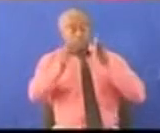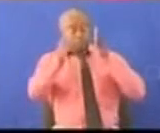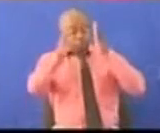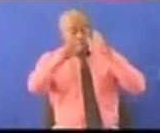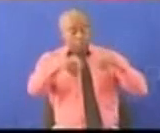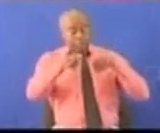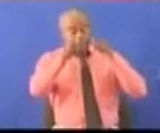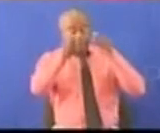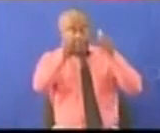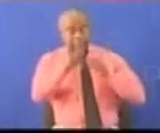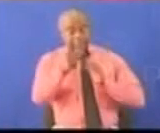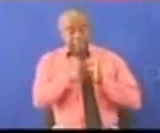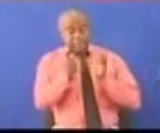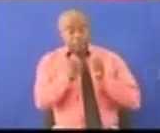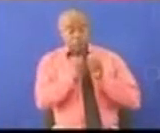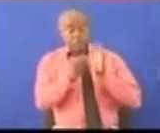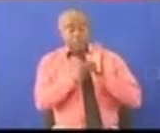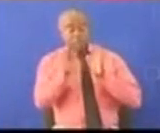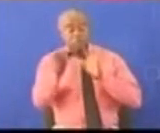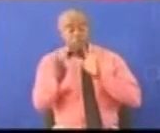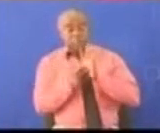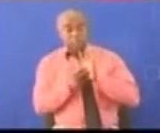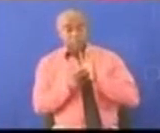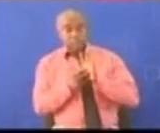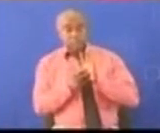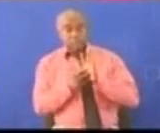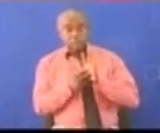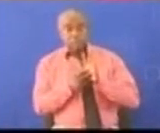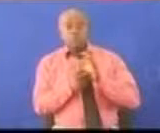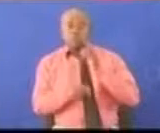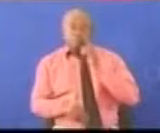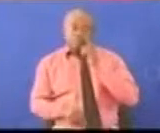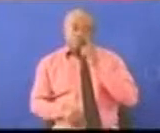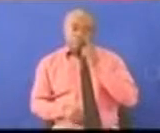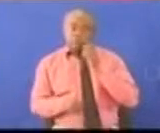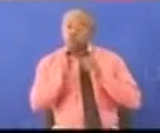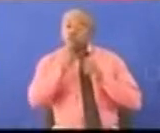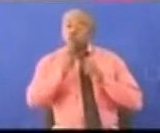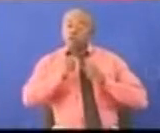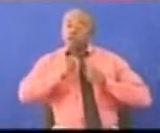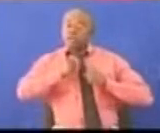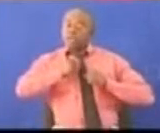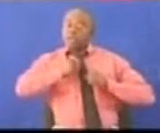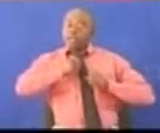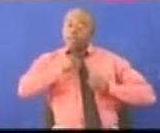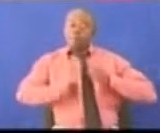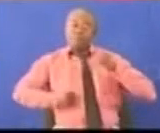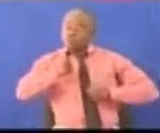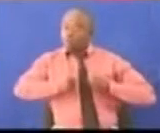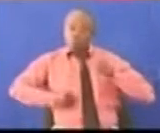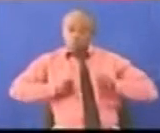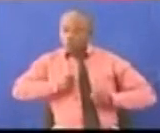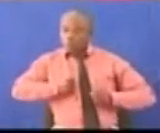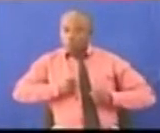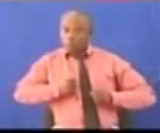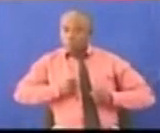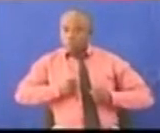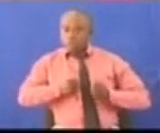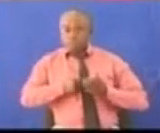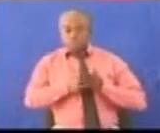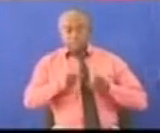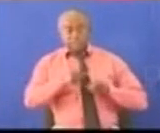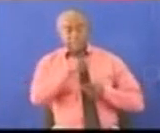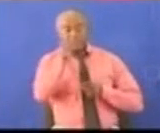tarehe 18 Julai 2021 kutakuwa na mbio za riadha zinazoitwa